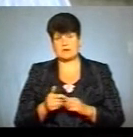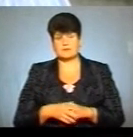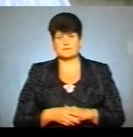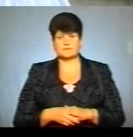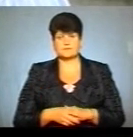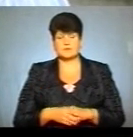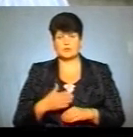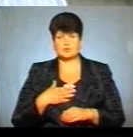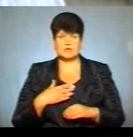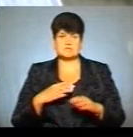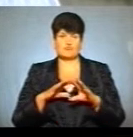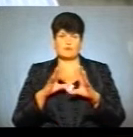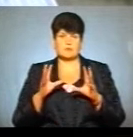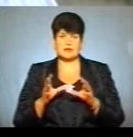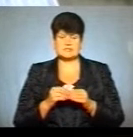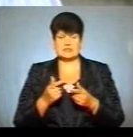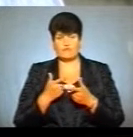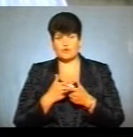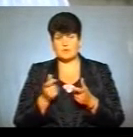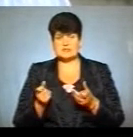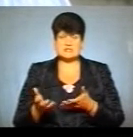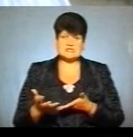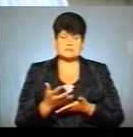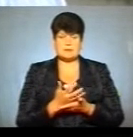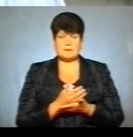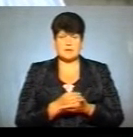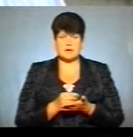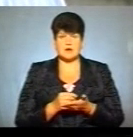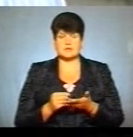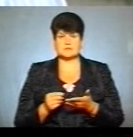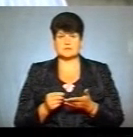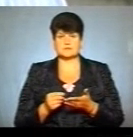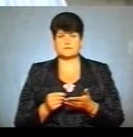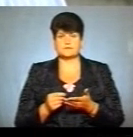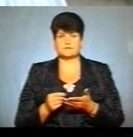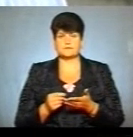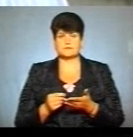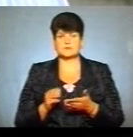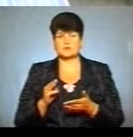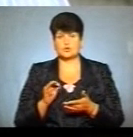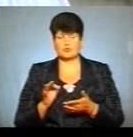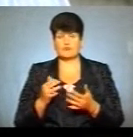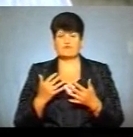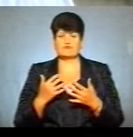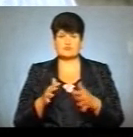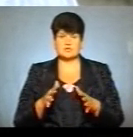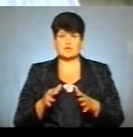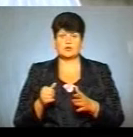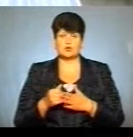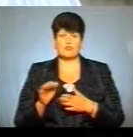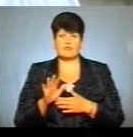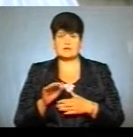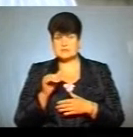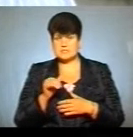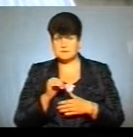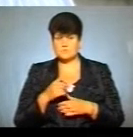в принципі, інформація збирається з наростаючим підсумком, то вже до вересня місяця у нас